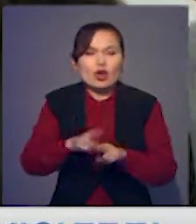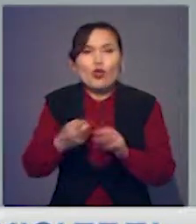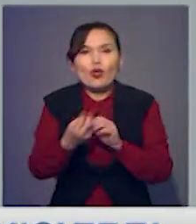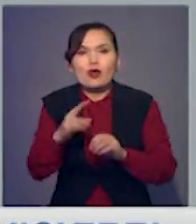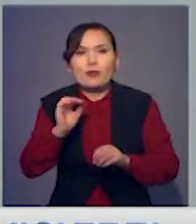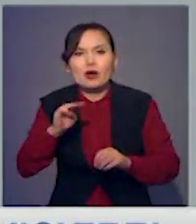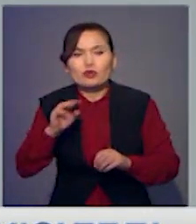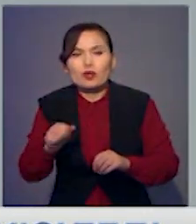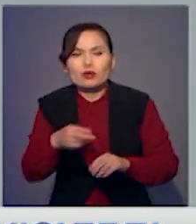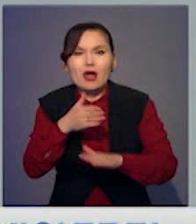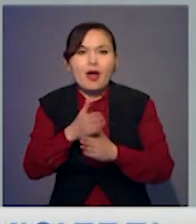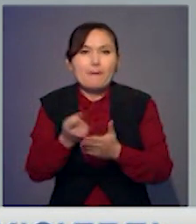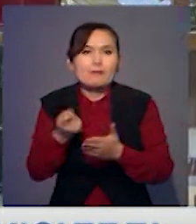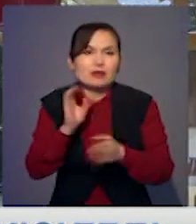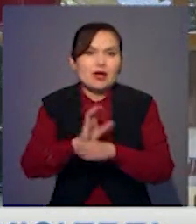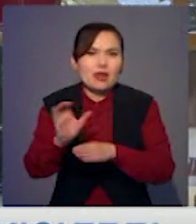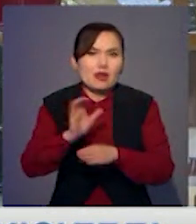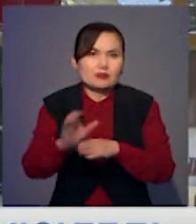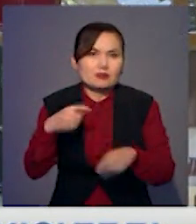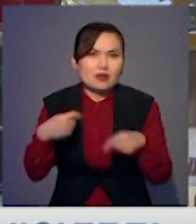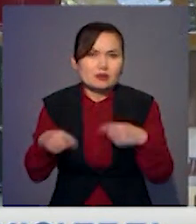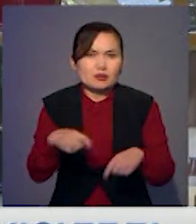бидай экспорттаған.